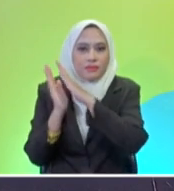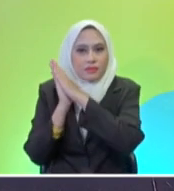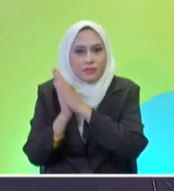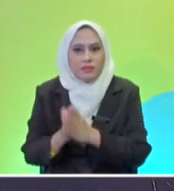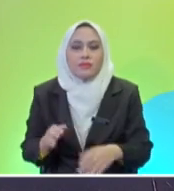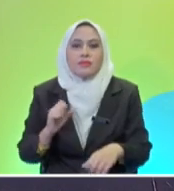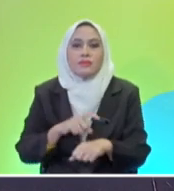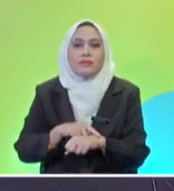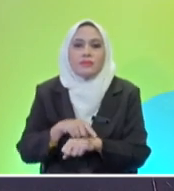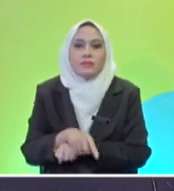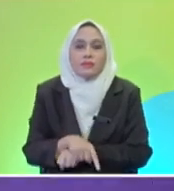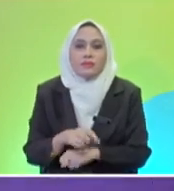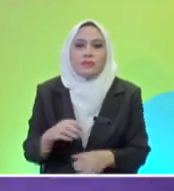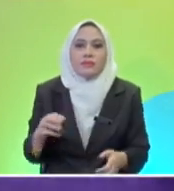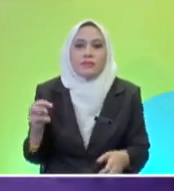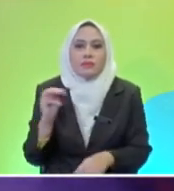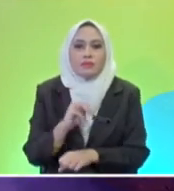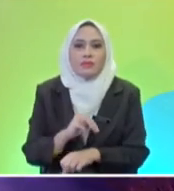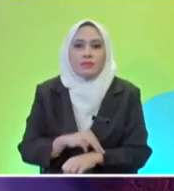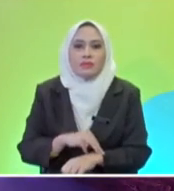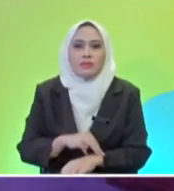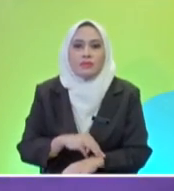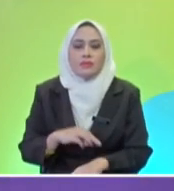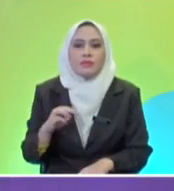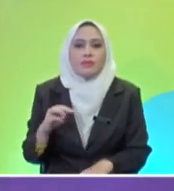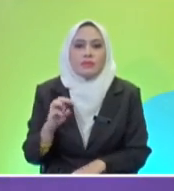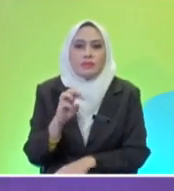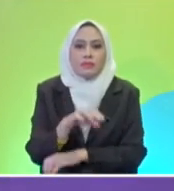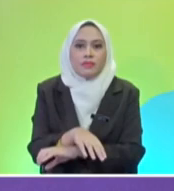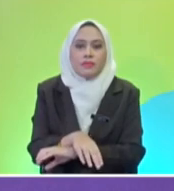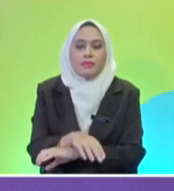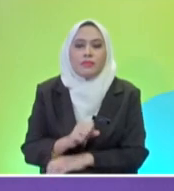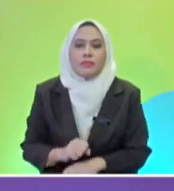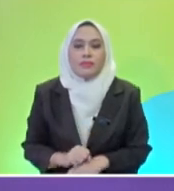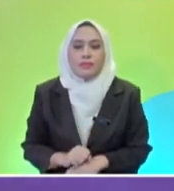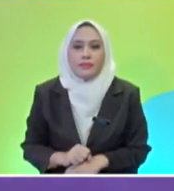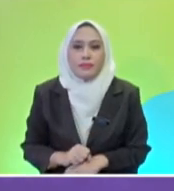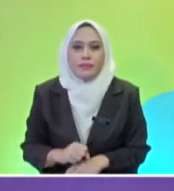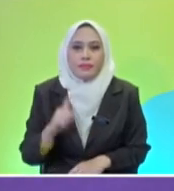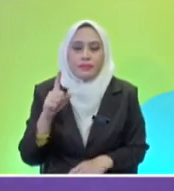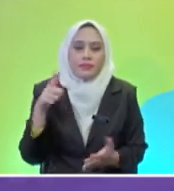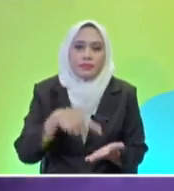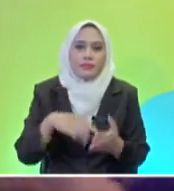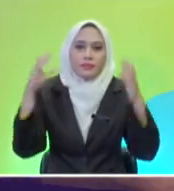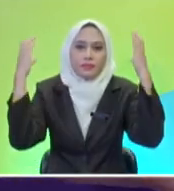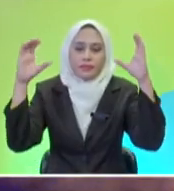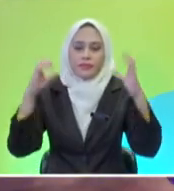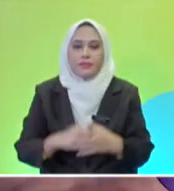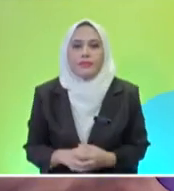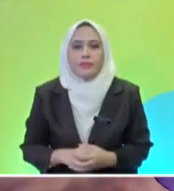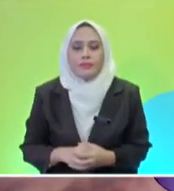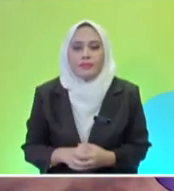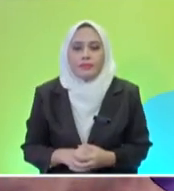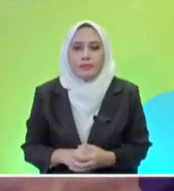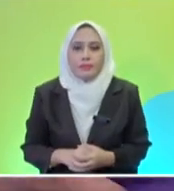malam. Okey, kita tampal gambar tidur waktu malam. Satu lagi cikgu. Baiklah, itulah dia. Ini yang